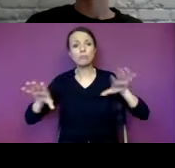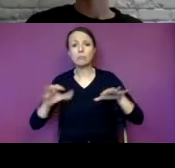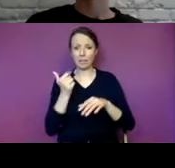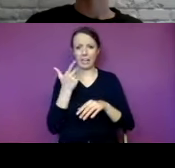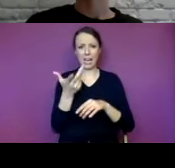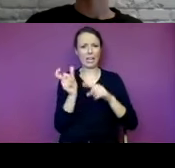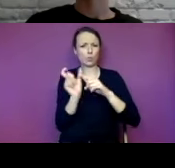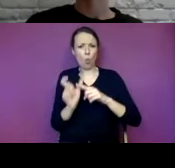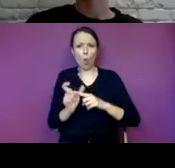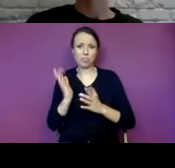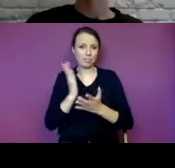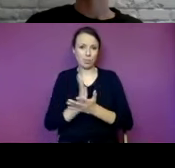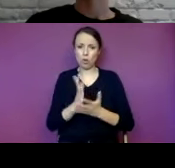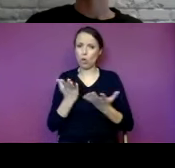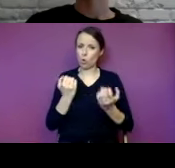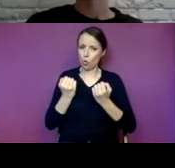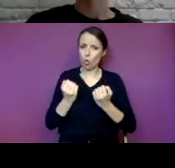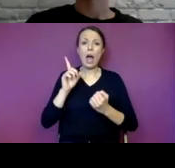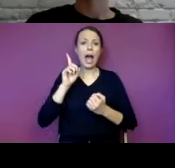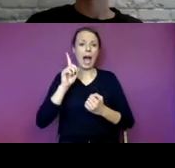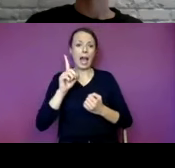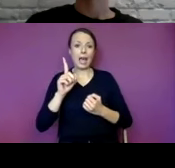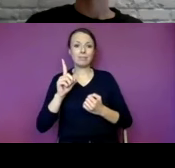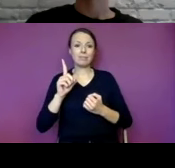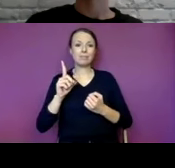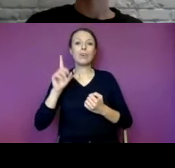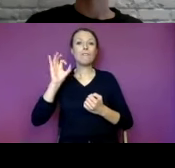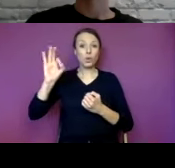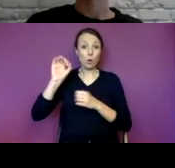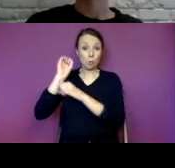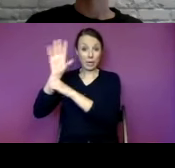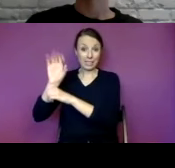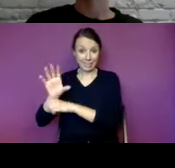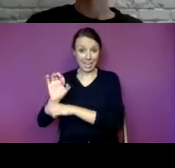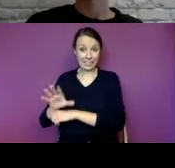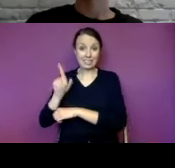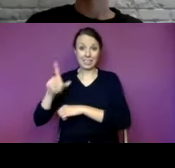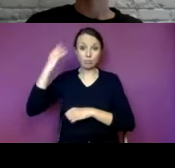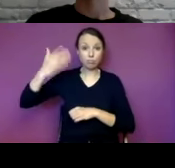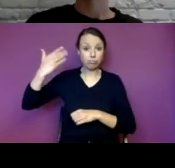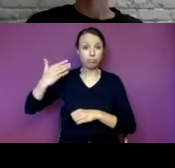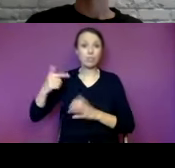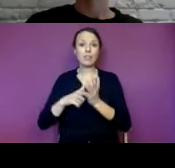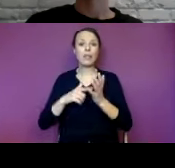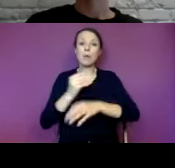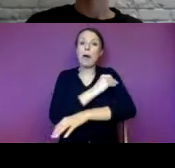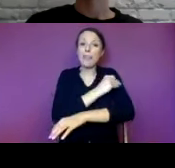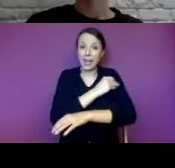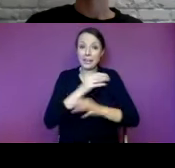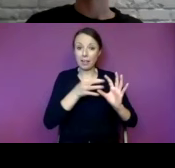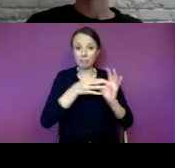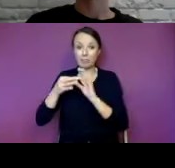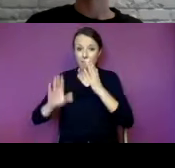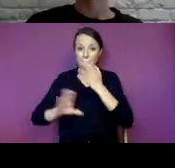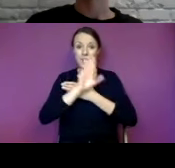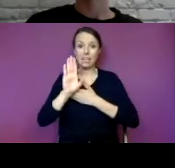Państwa prezentacji, to co tutaj w tym materiale do wystawy jest ciekawe, to